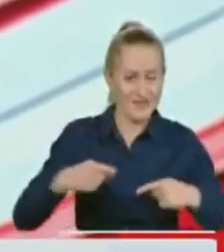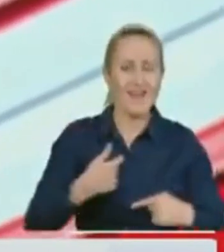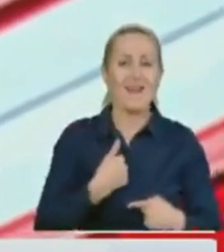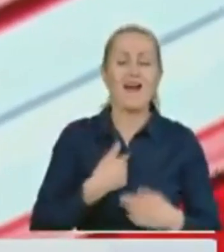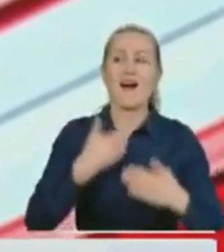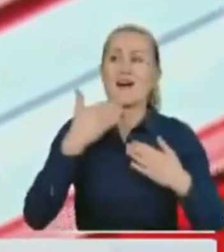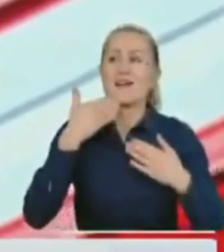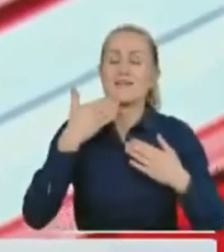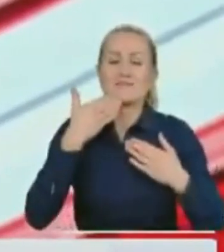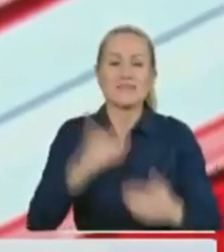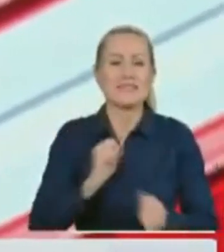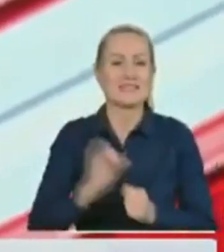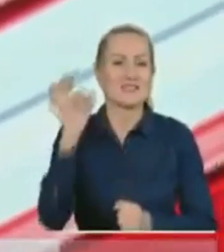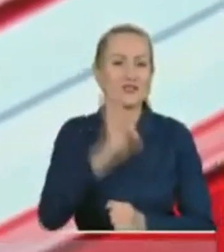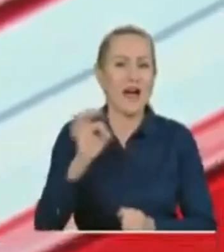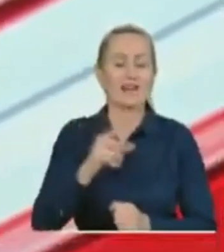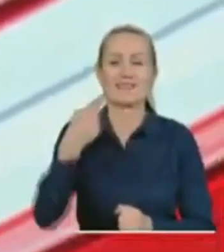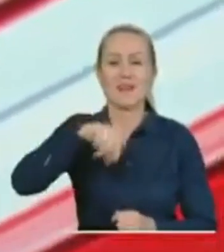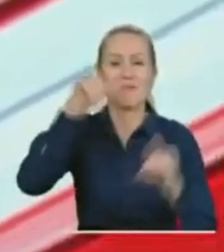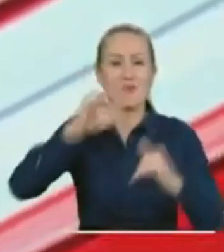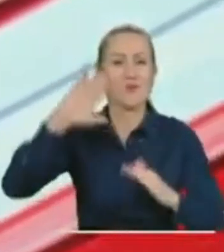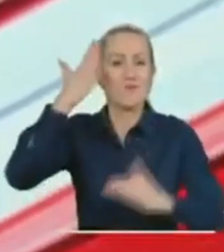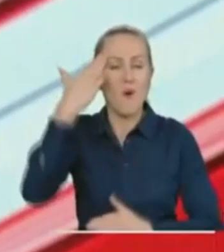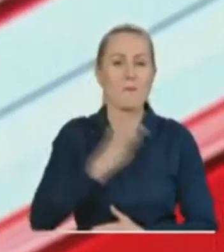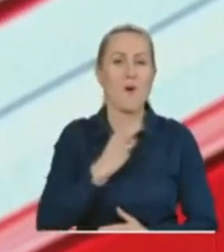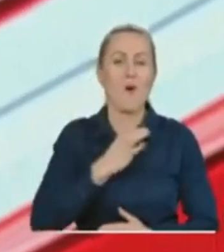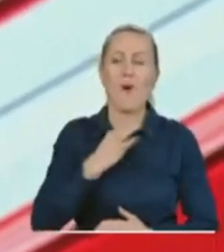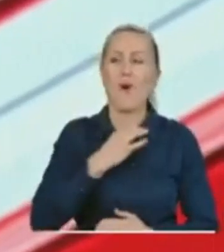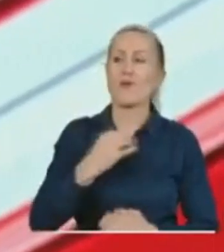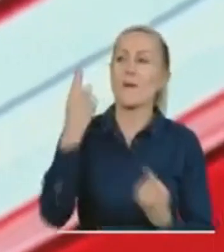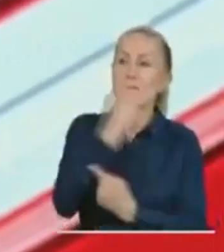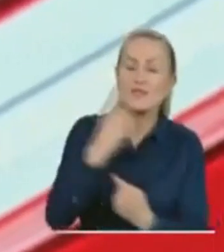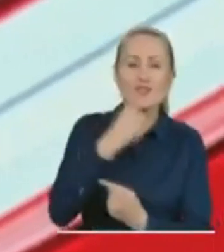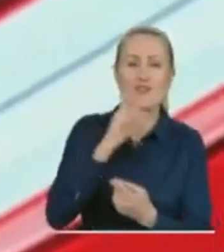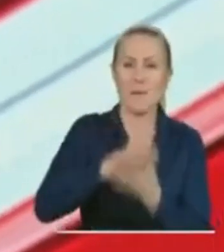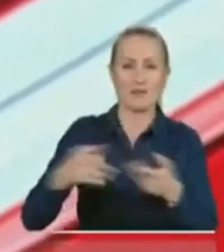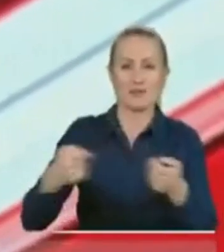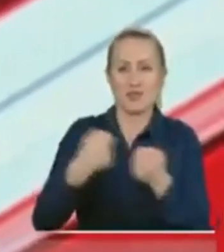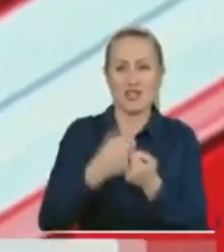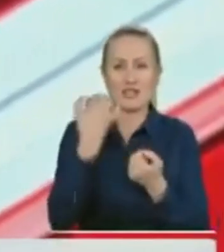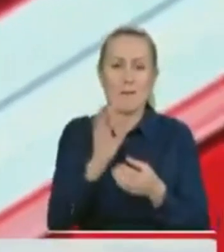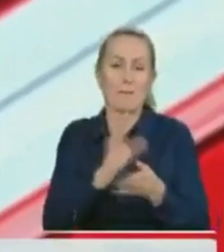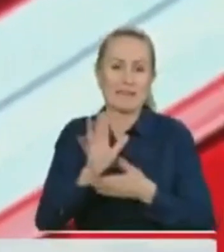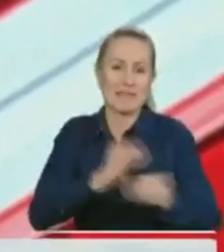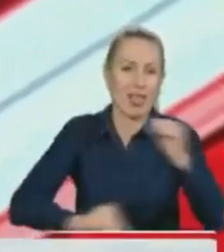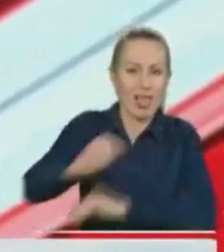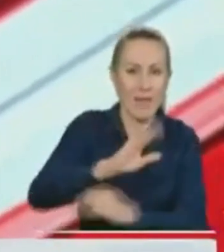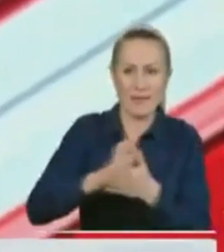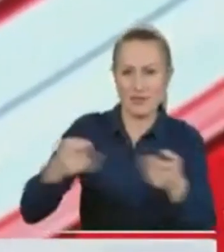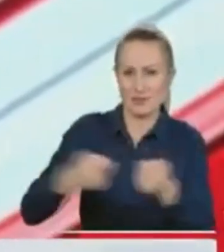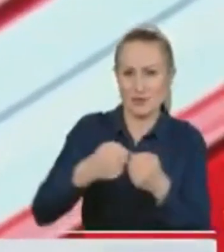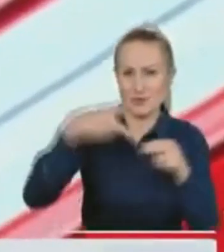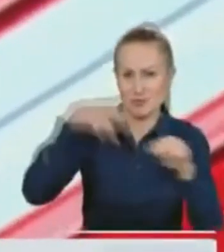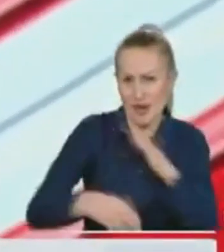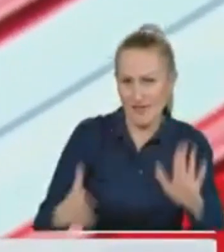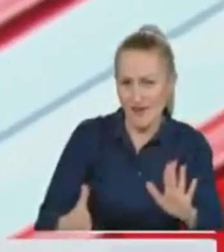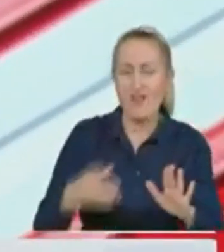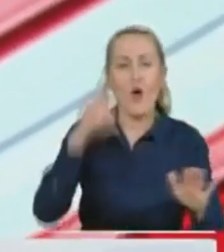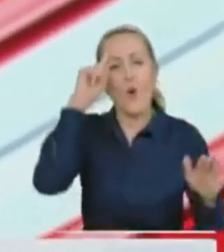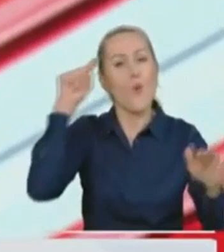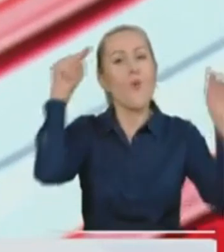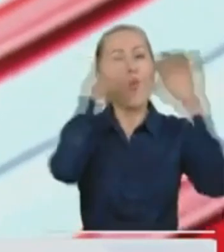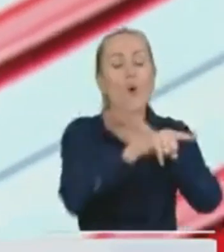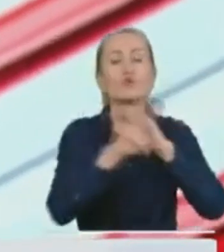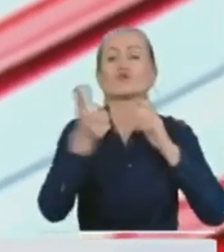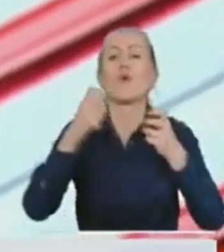що ви дізнаєтесь про мої погляди без маніпуляцій, без переривань. Що стосується біженців, проблема була вирішена в 2015 році,